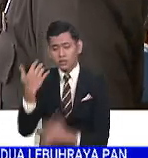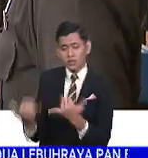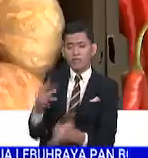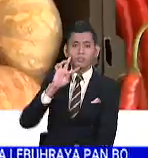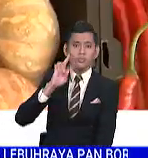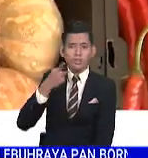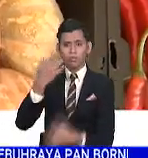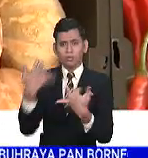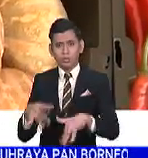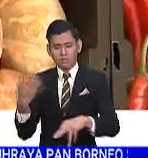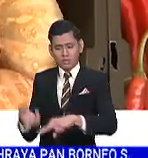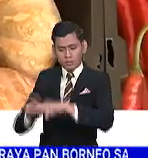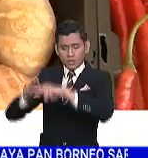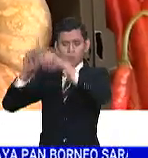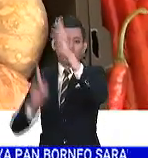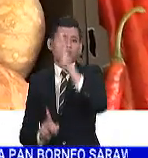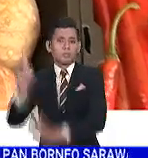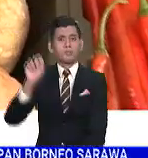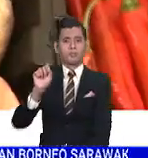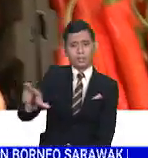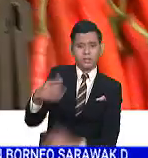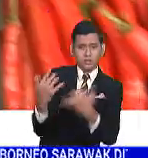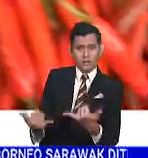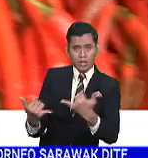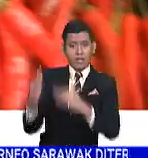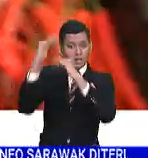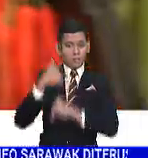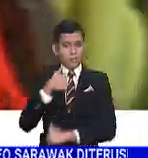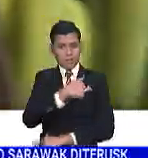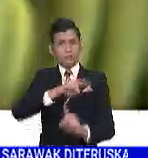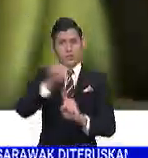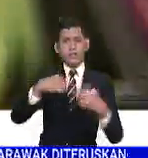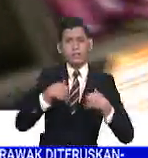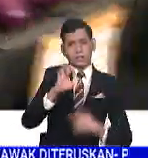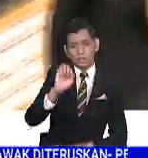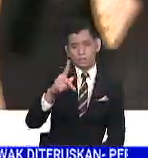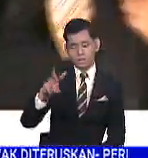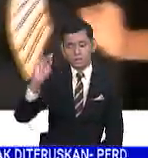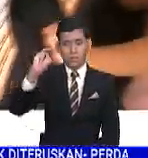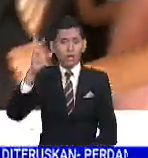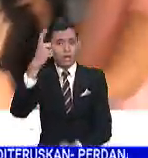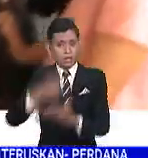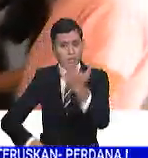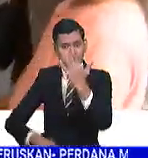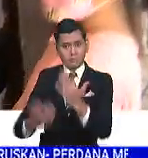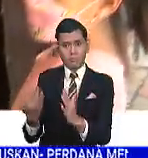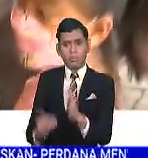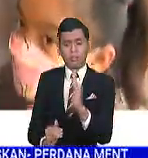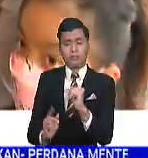naik harganya. Jadi harapan kita adalah apabila skim harga di maksimum ini